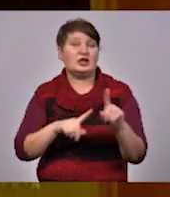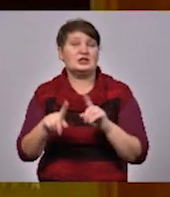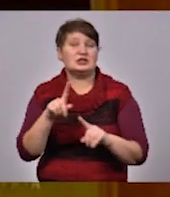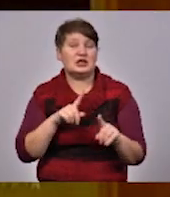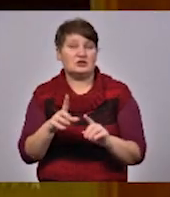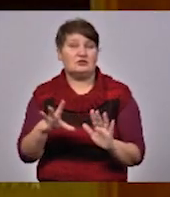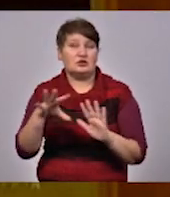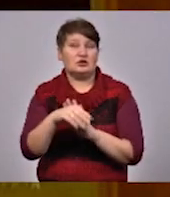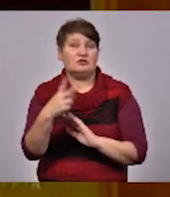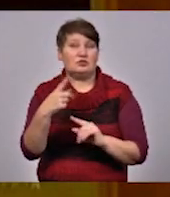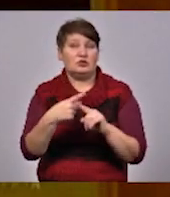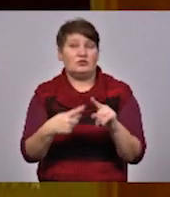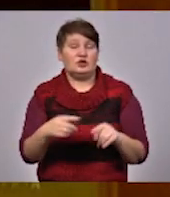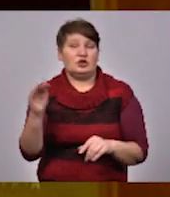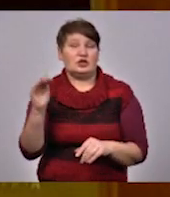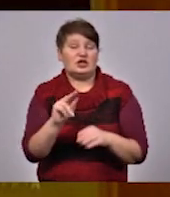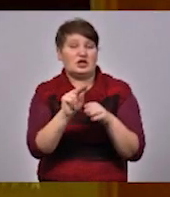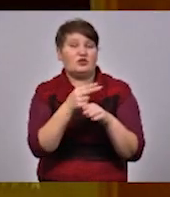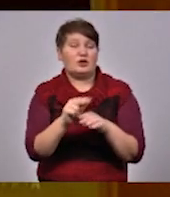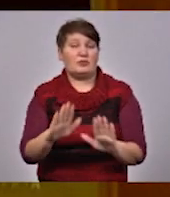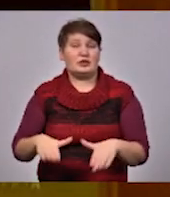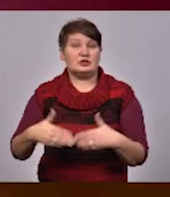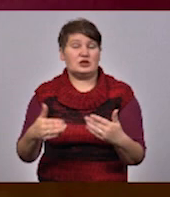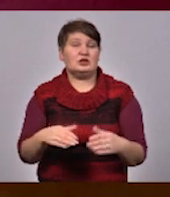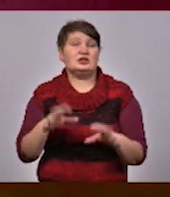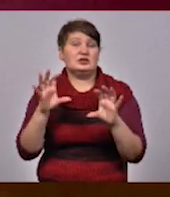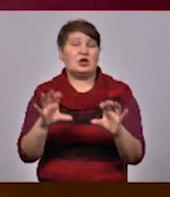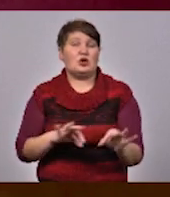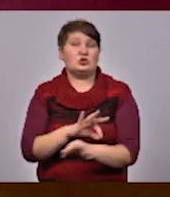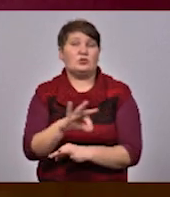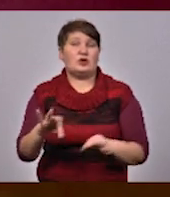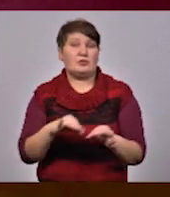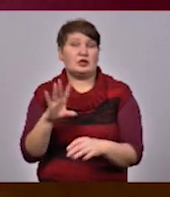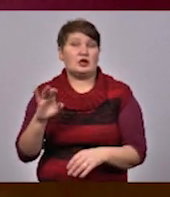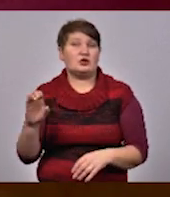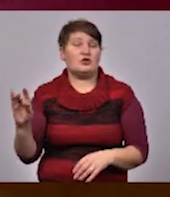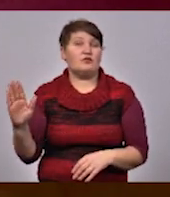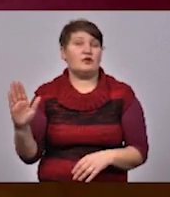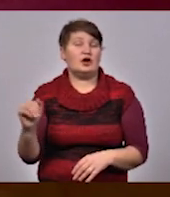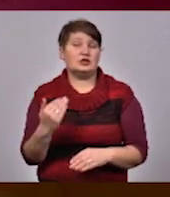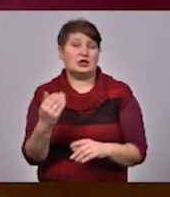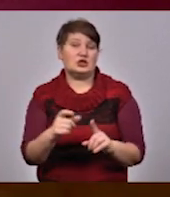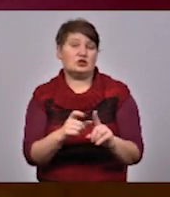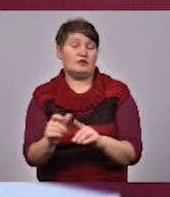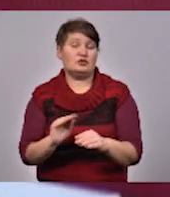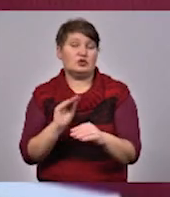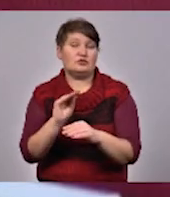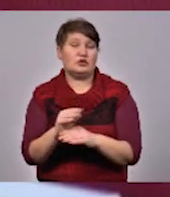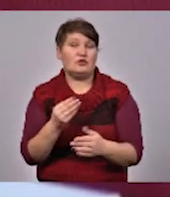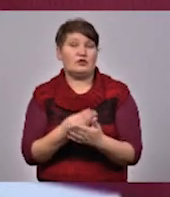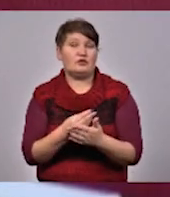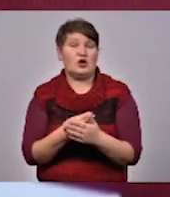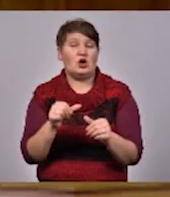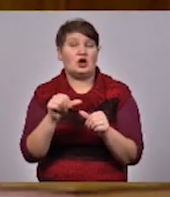2,5 тисячі правок. Представила законопроєкт міністерка фінансів Оксана Маркарова. За її словами, додали фінансування